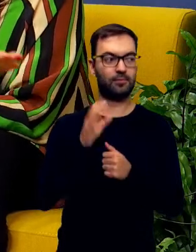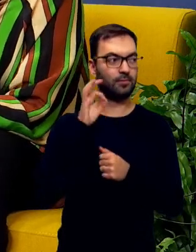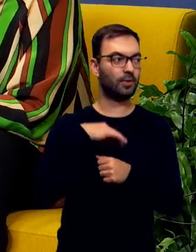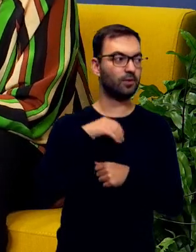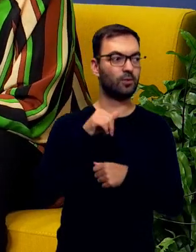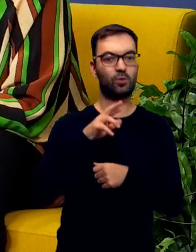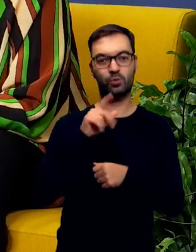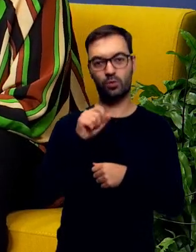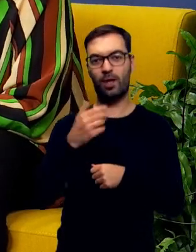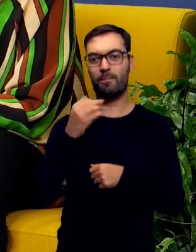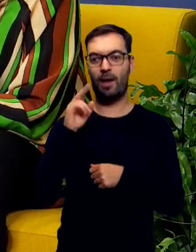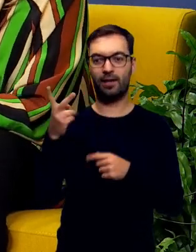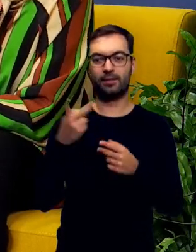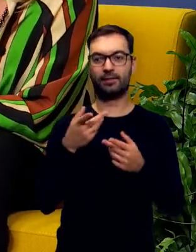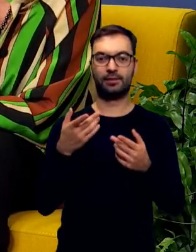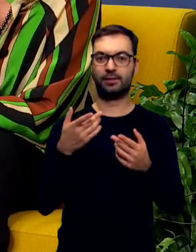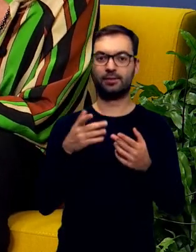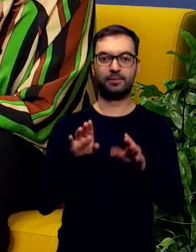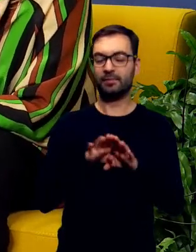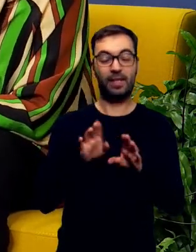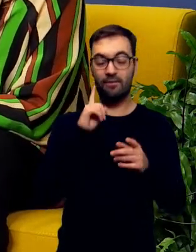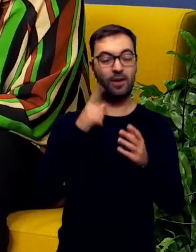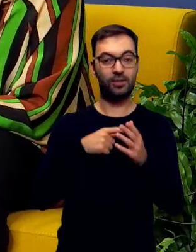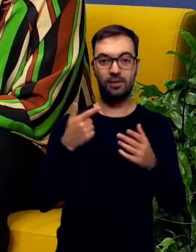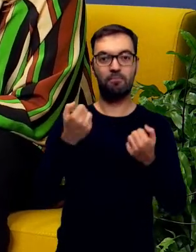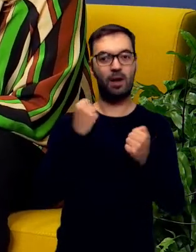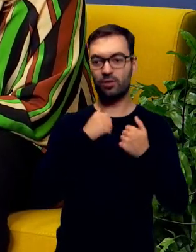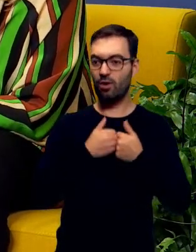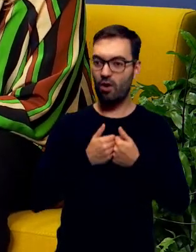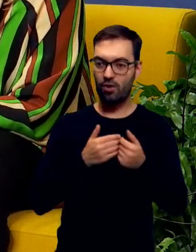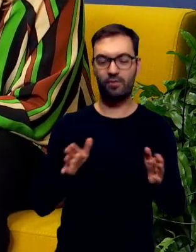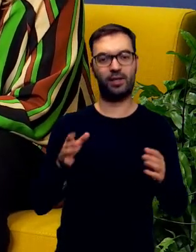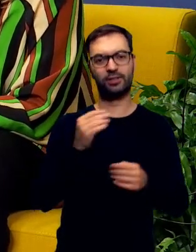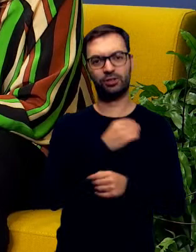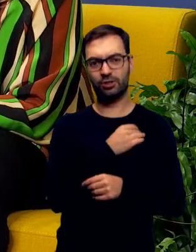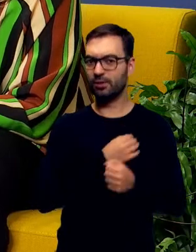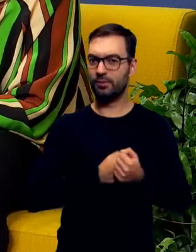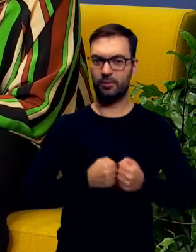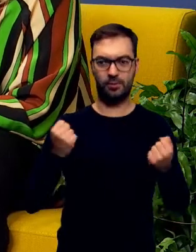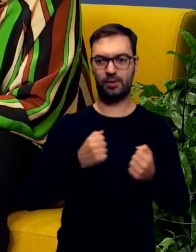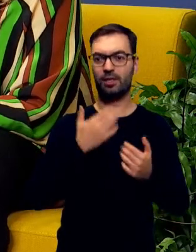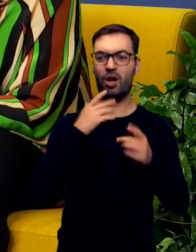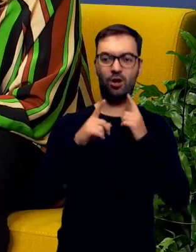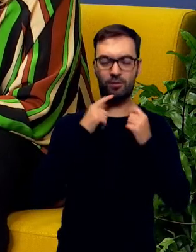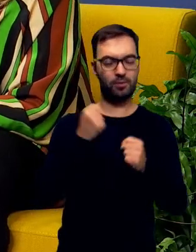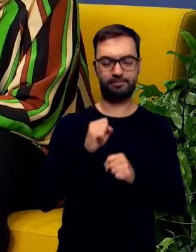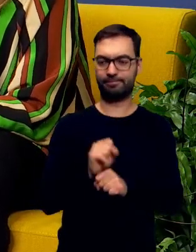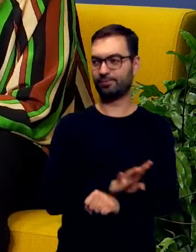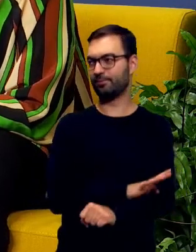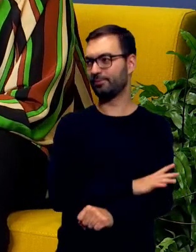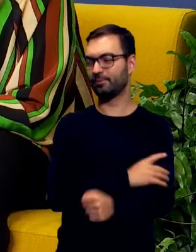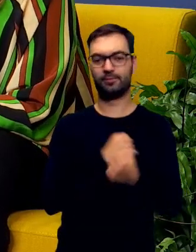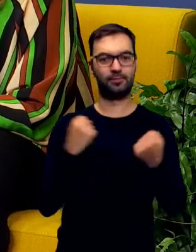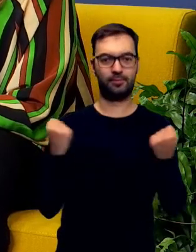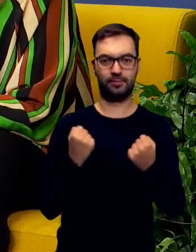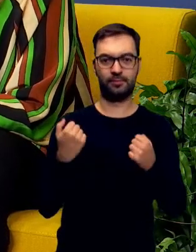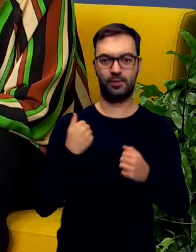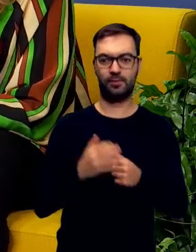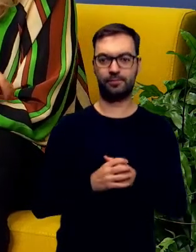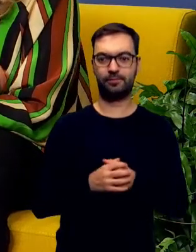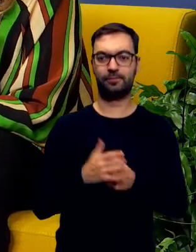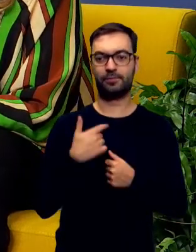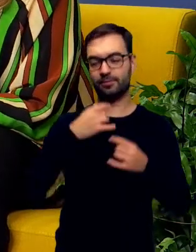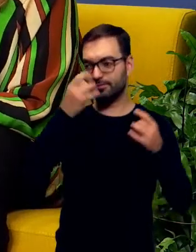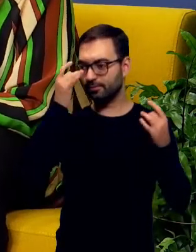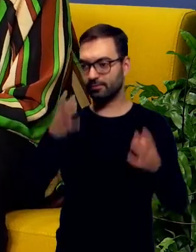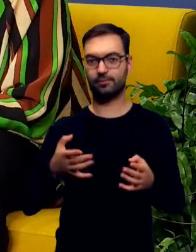pani Urszula i pan Marek byli zamknięci, przeciwnie, właśnie dlatego, że byli bardzo szczerzy, te rozmowy były wzruszające. I ja